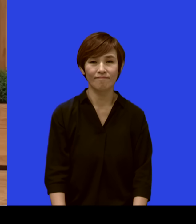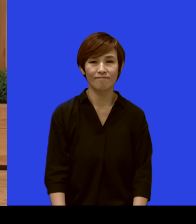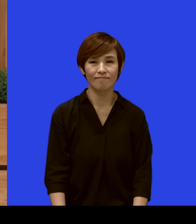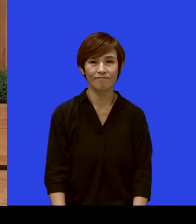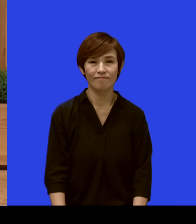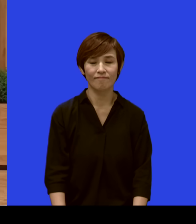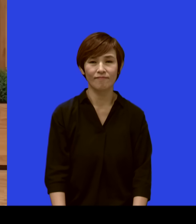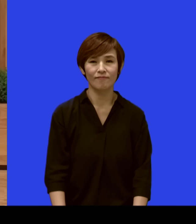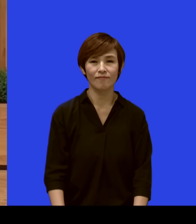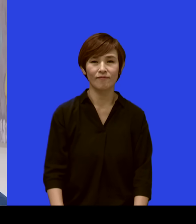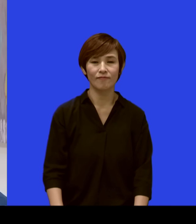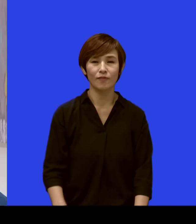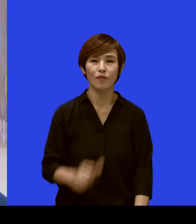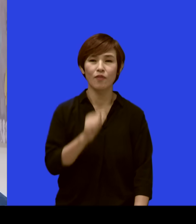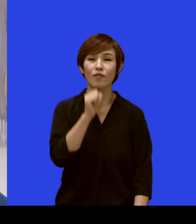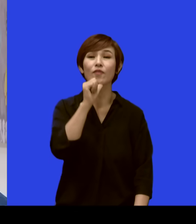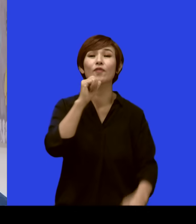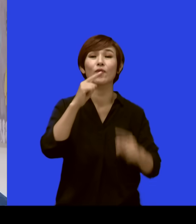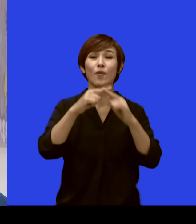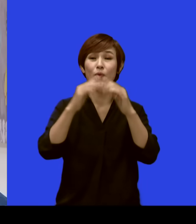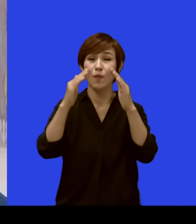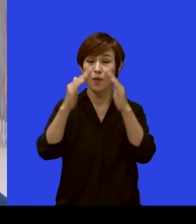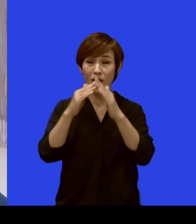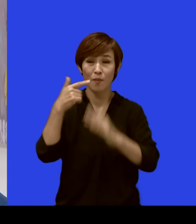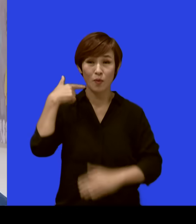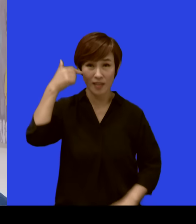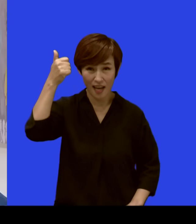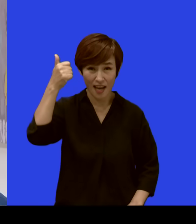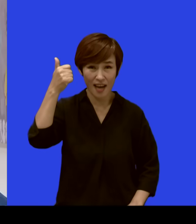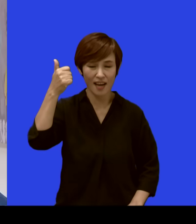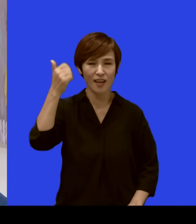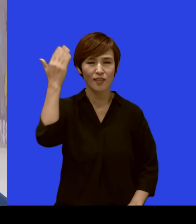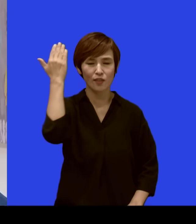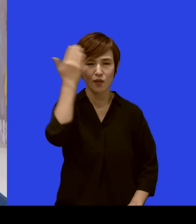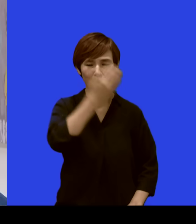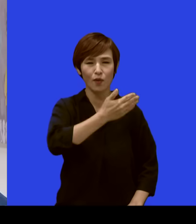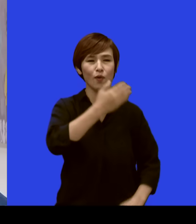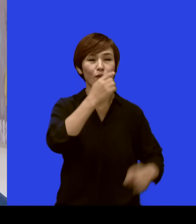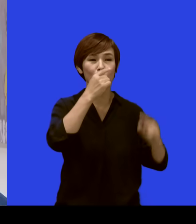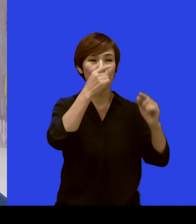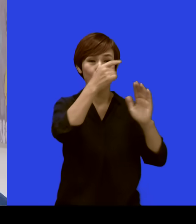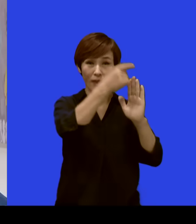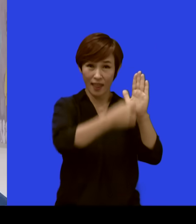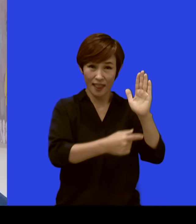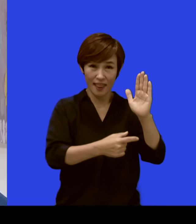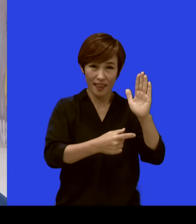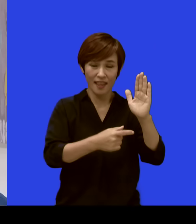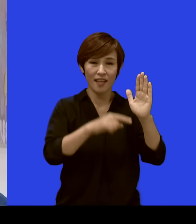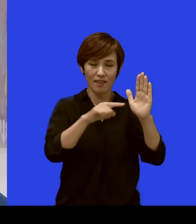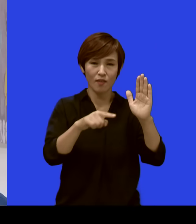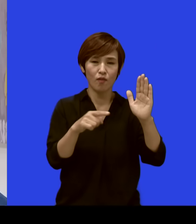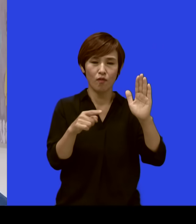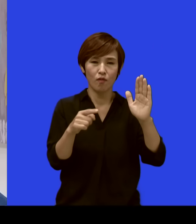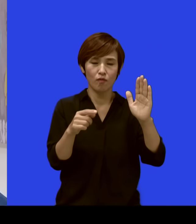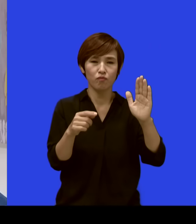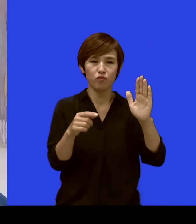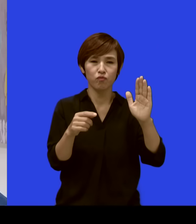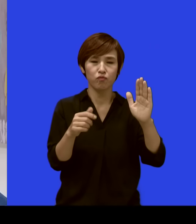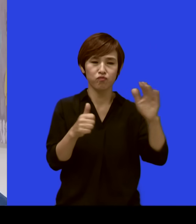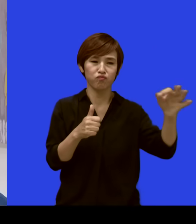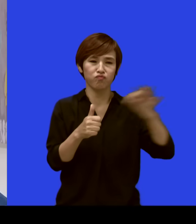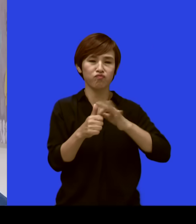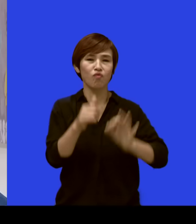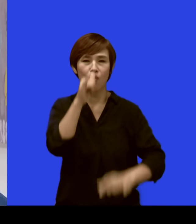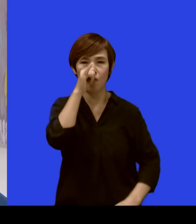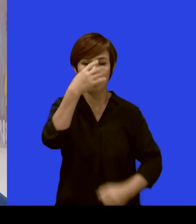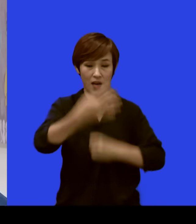이제 개척교회 목사들은 또 성결교회에서 또 서울신학대학교를 갔는데 그 아이가 거기서 또 그래가지고 정말 4년